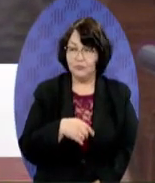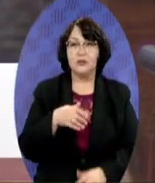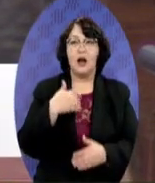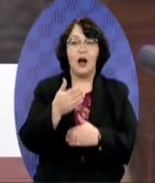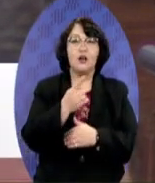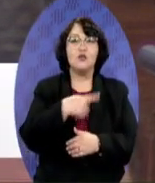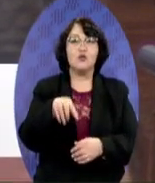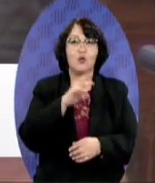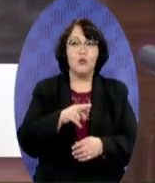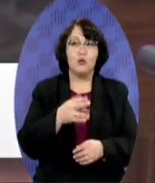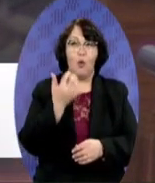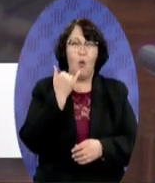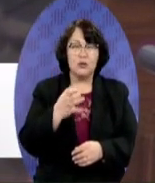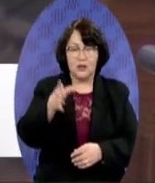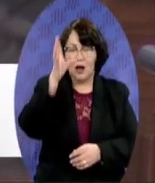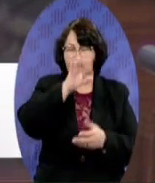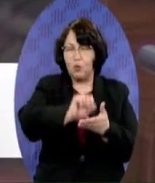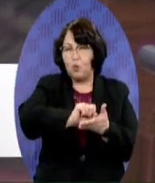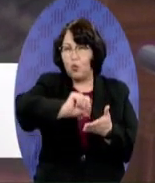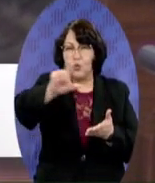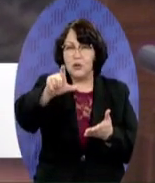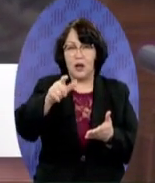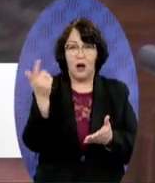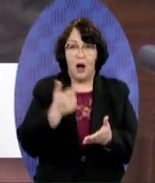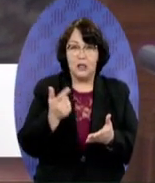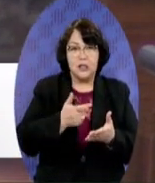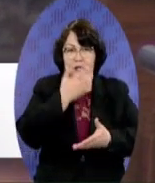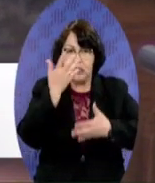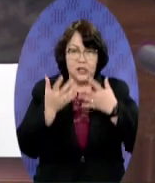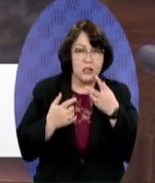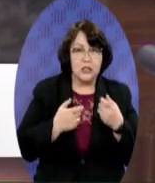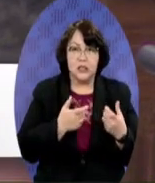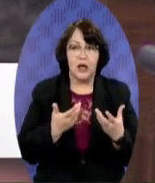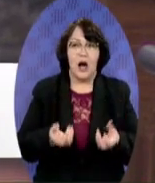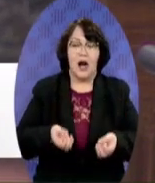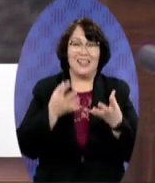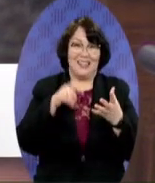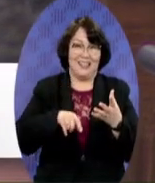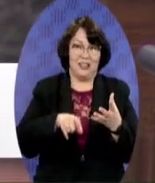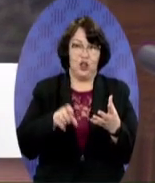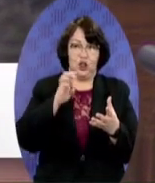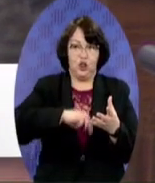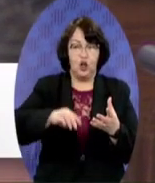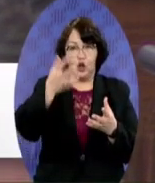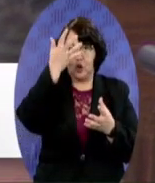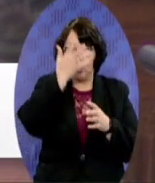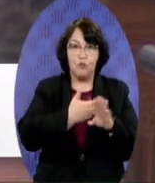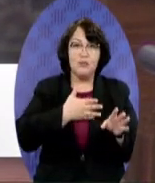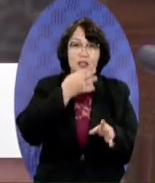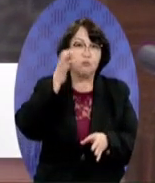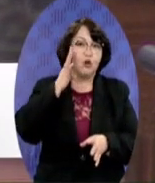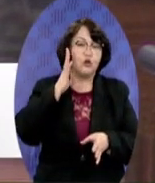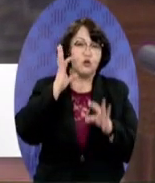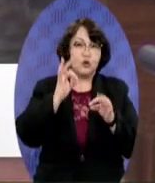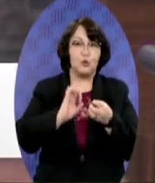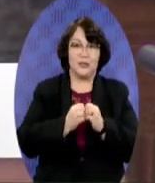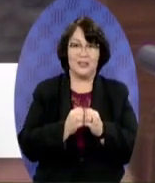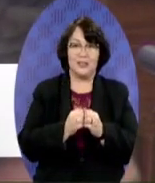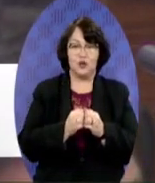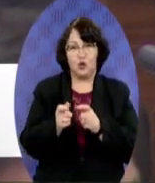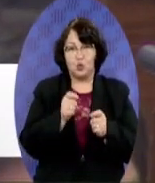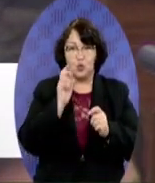чиглэлээр үнэхээр төрийн одоо маш чухал олон бодлогууд шийдвэрүүд гарах юм шаардлагатай гэж үзэж байгаа. За нөгөө талаас энэ дэлхийн